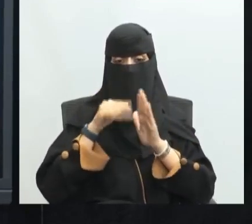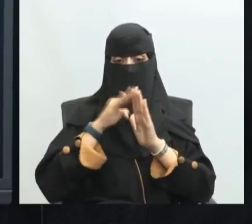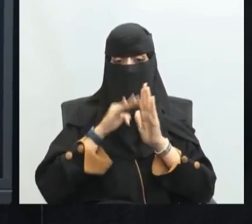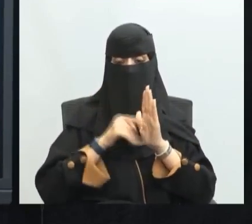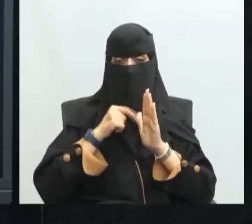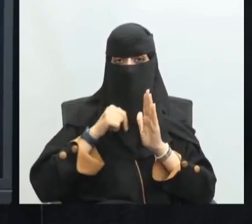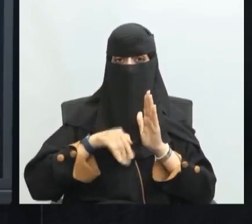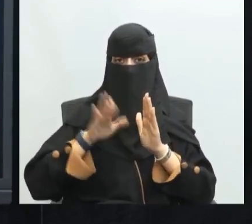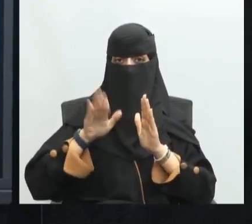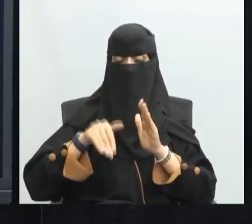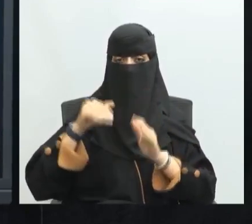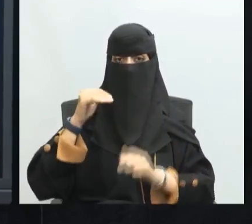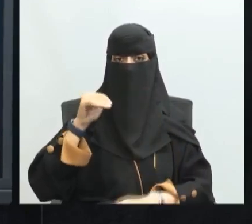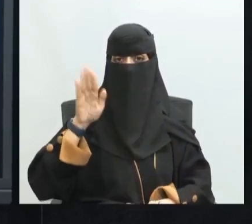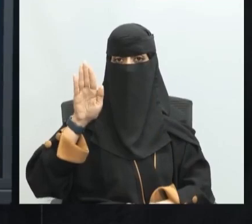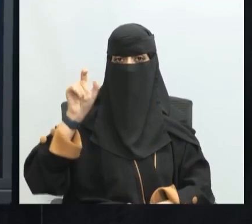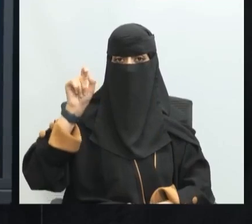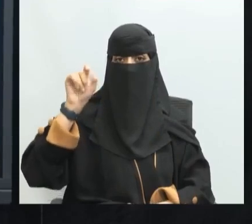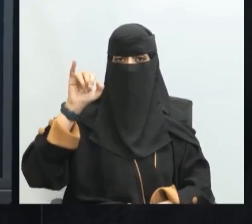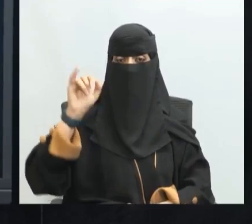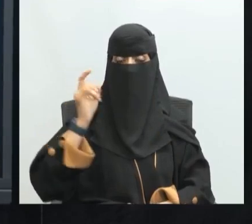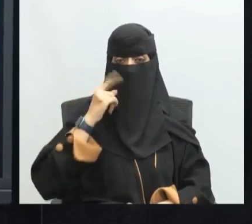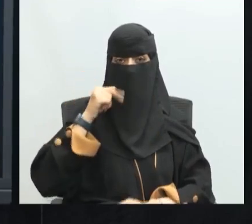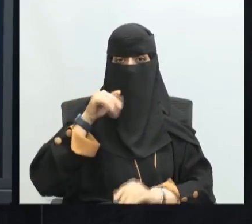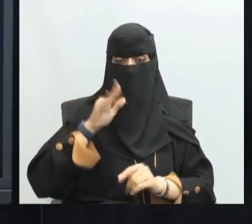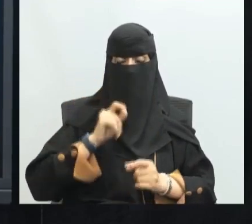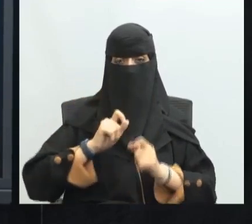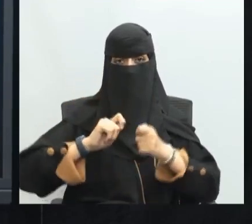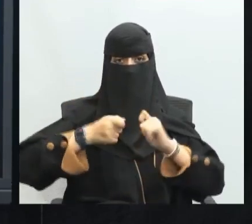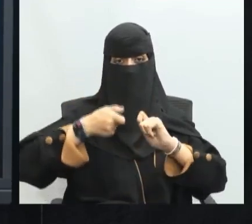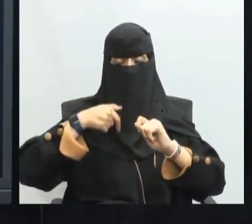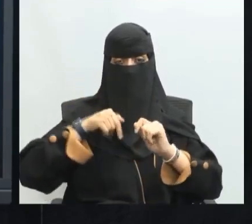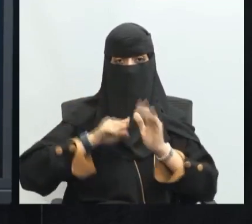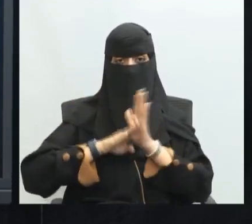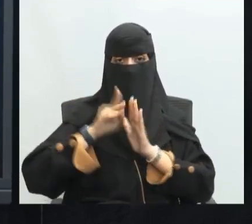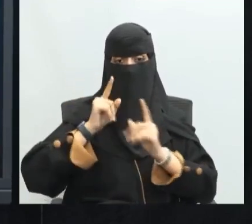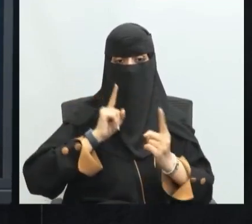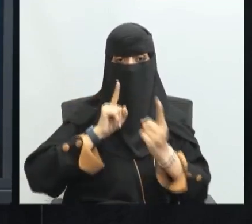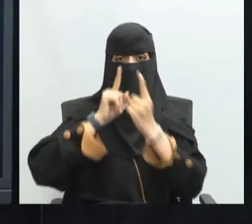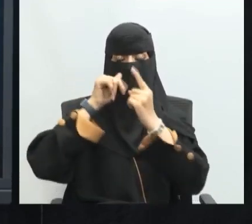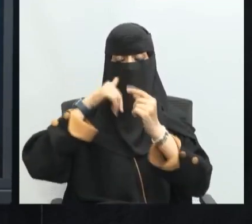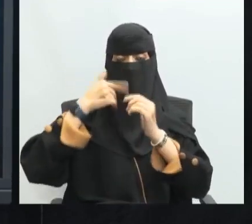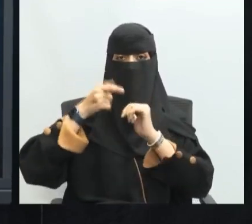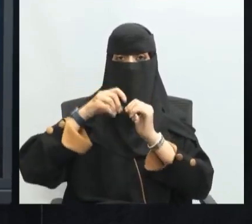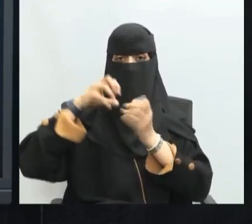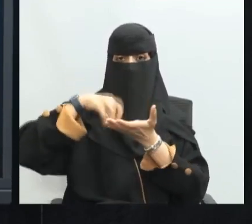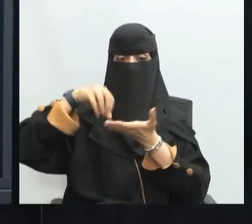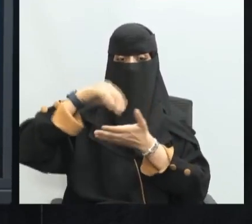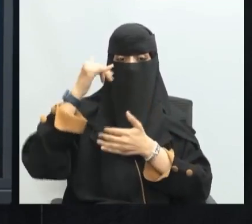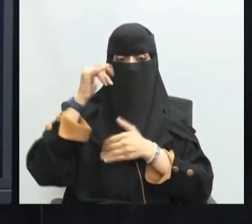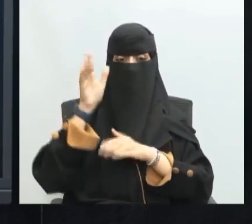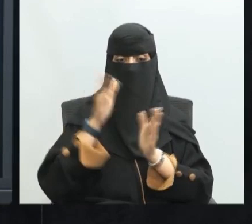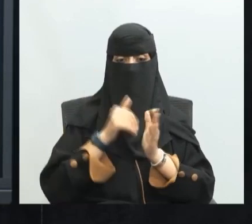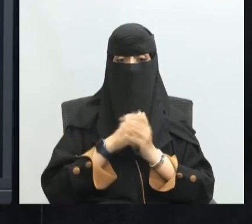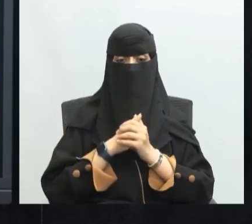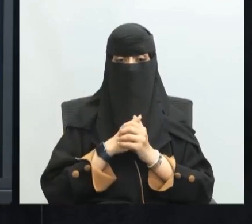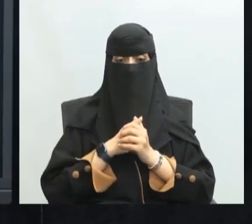جسور او برنامج سفير الذي يعقد لقاءات حضاريه مع الشباب من دول اخرى